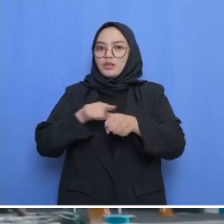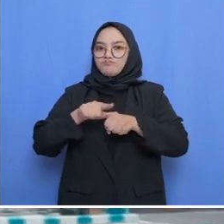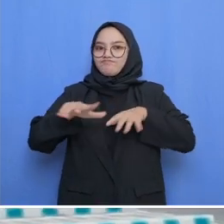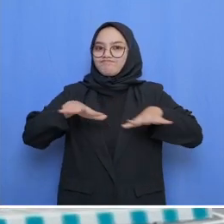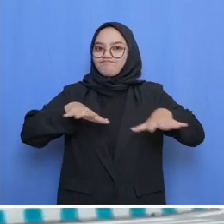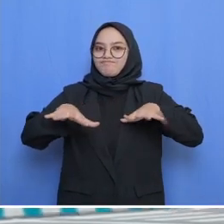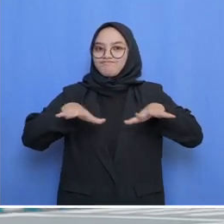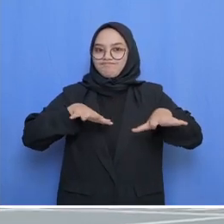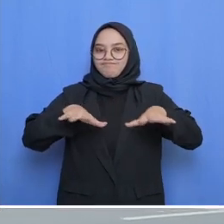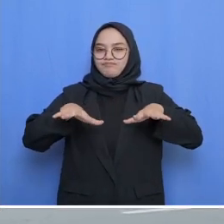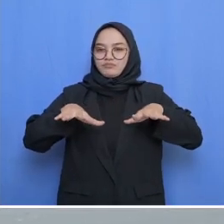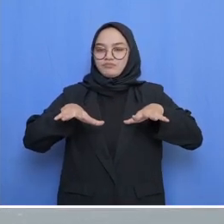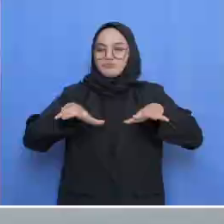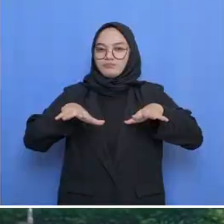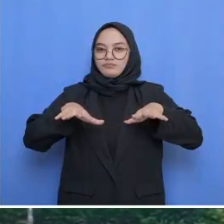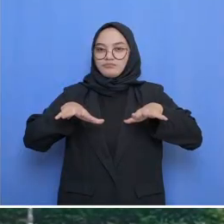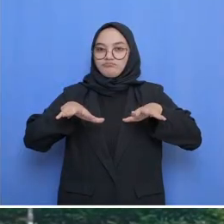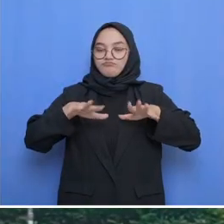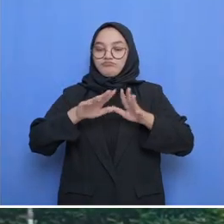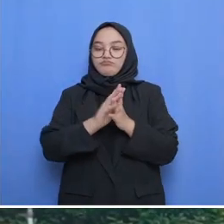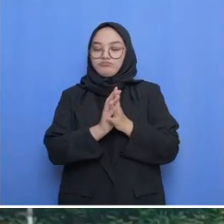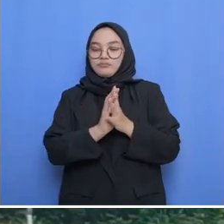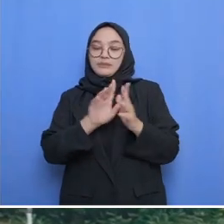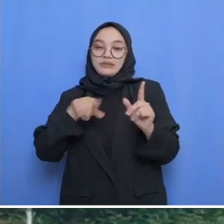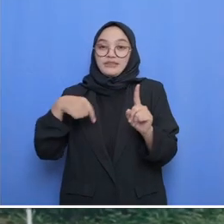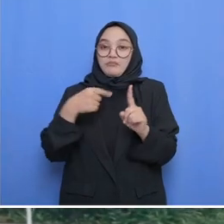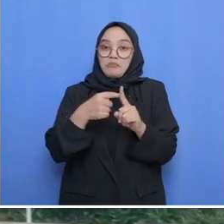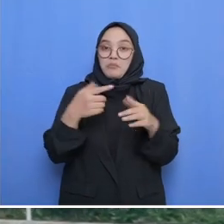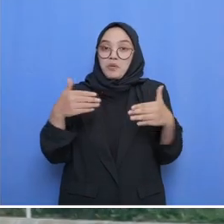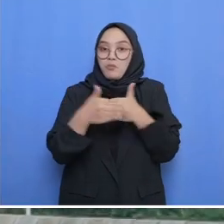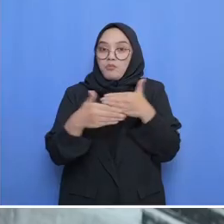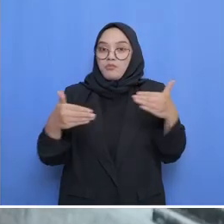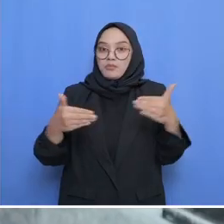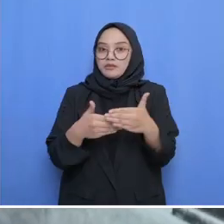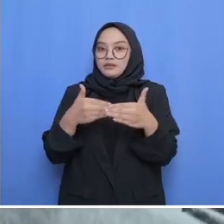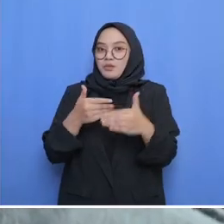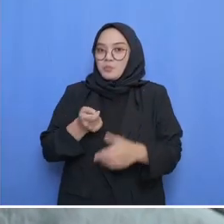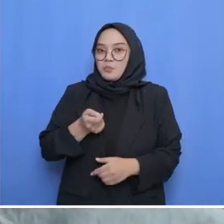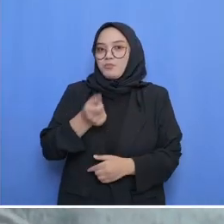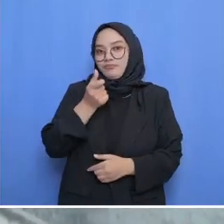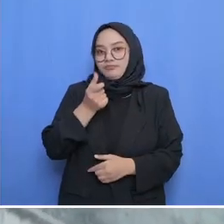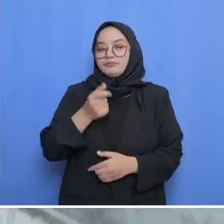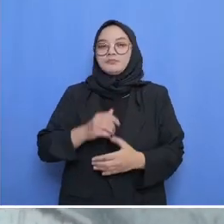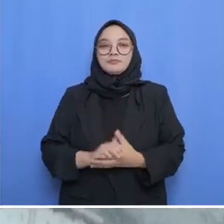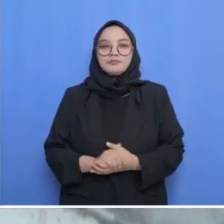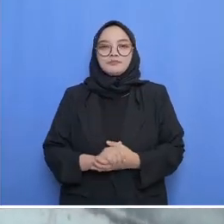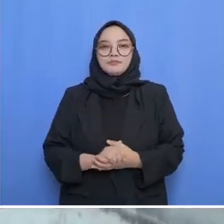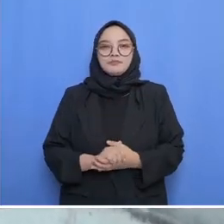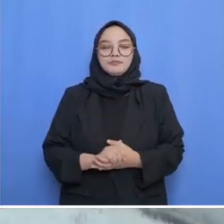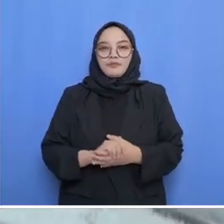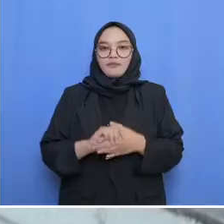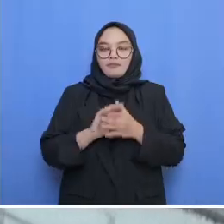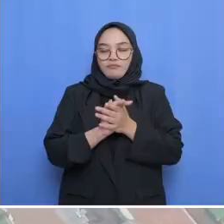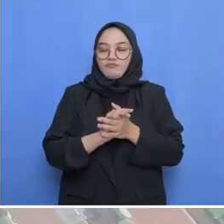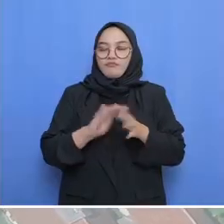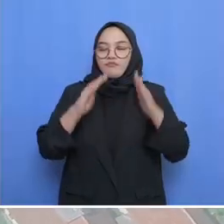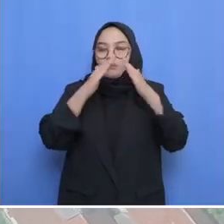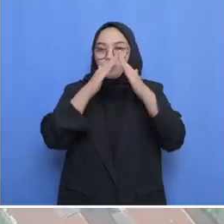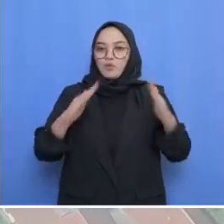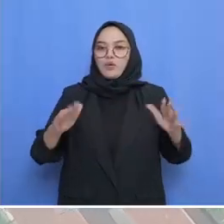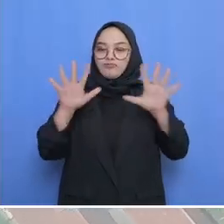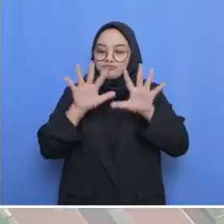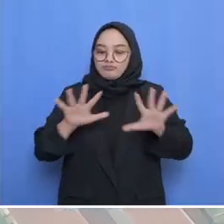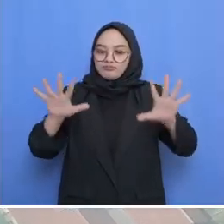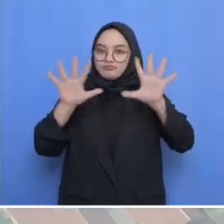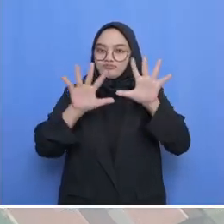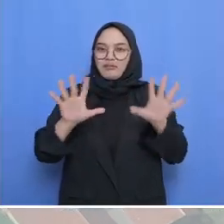Terletak di lokasi yang strategis, di mana dapat dengan mudah dijangkau menggunakan alat transportasi. Keberadaan